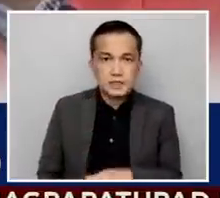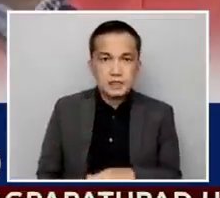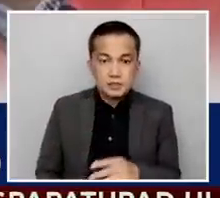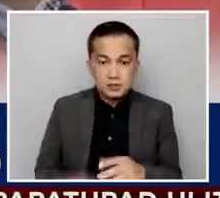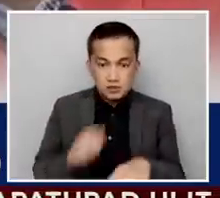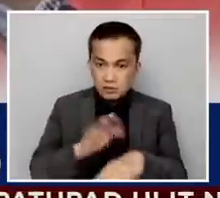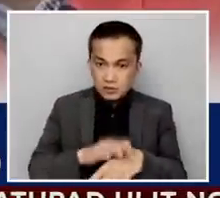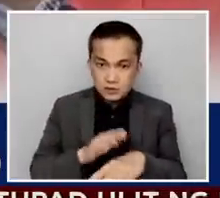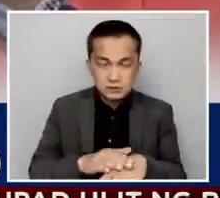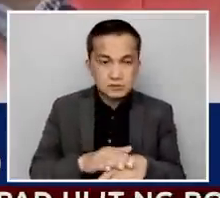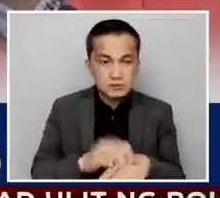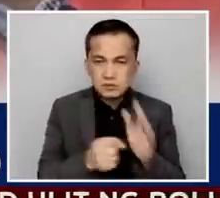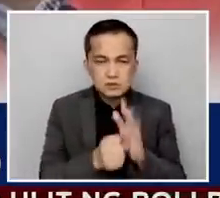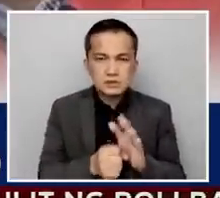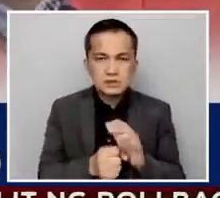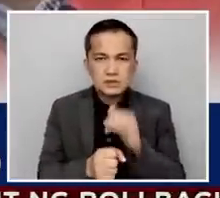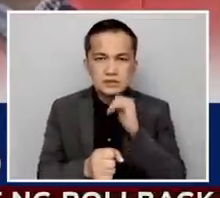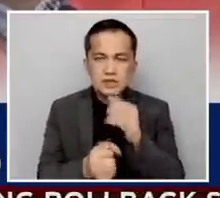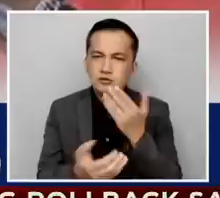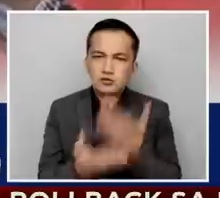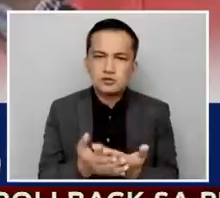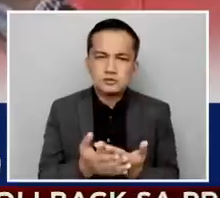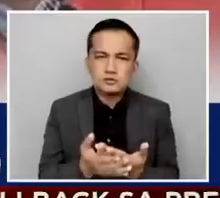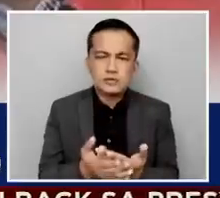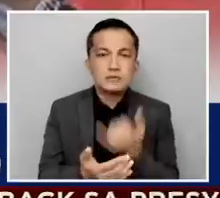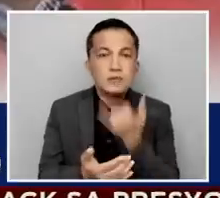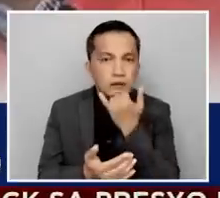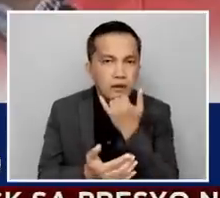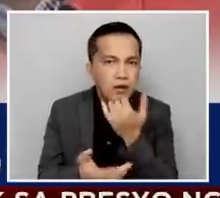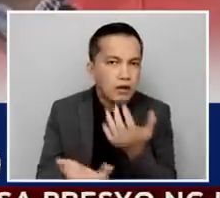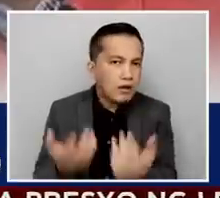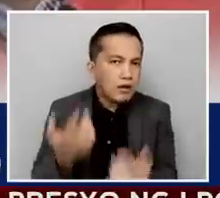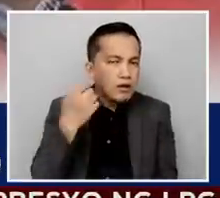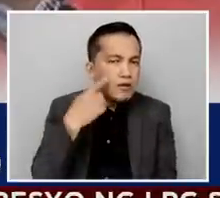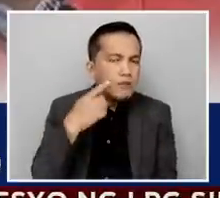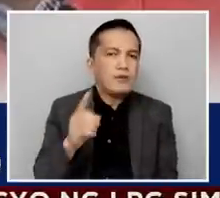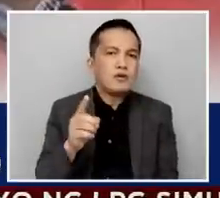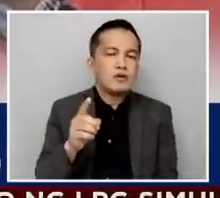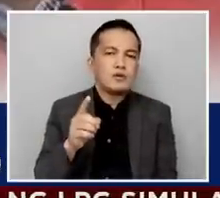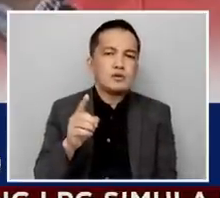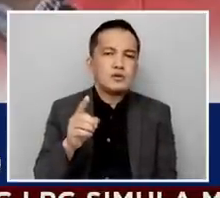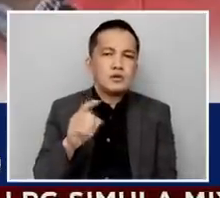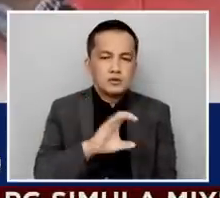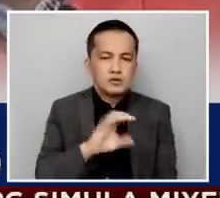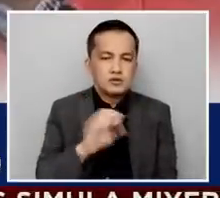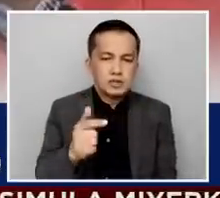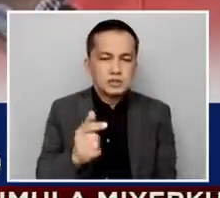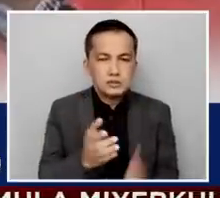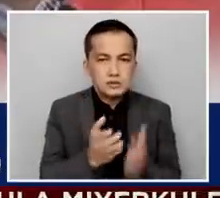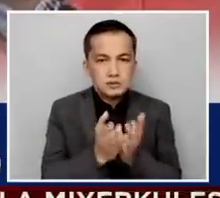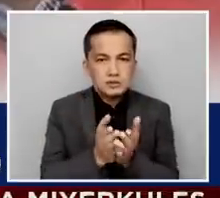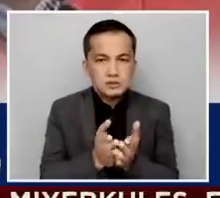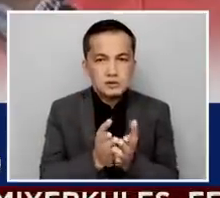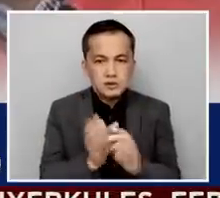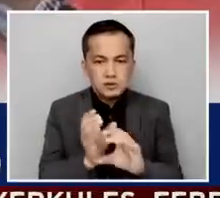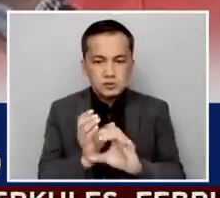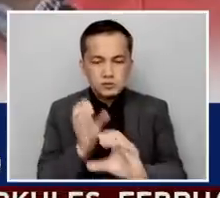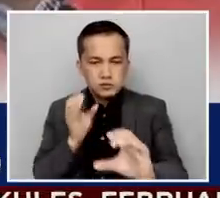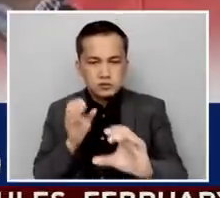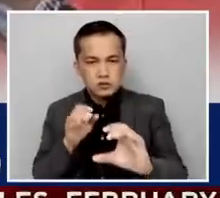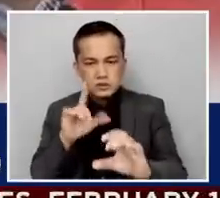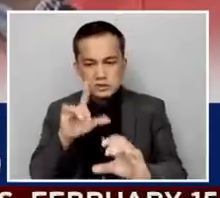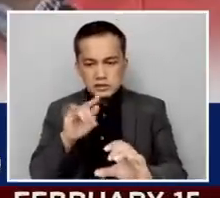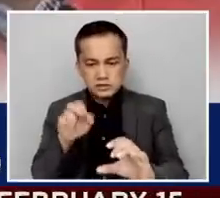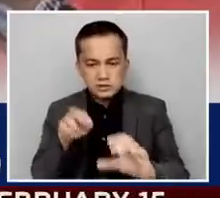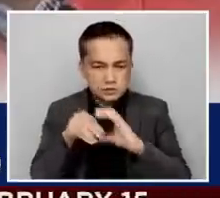hindi siya maganda at hindi tama para sa isang Coast Guard vessel na merong engagement din sa isang